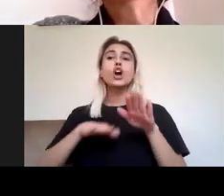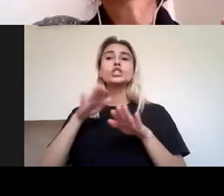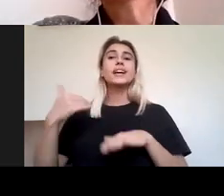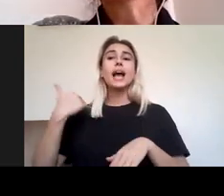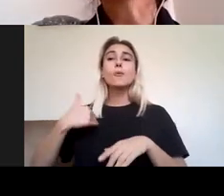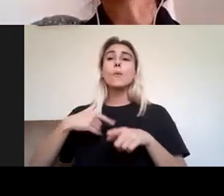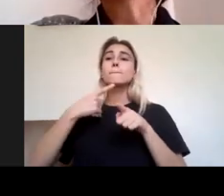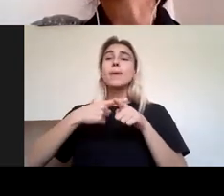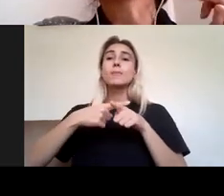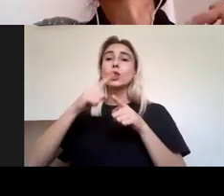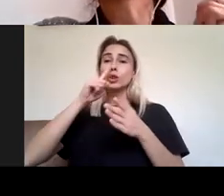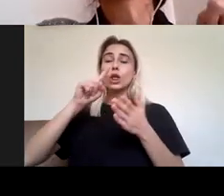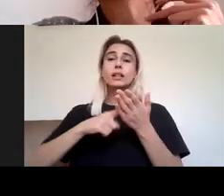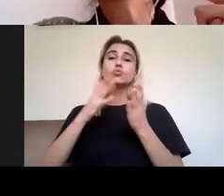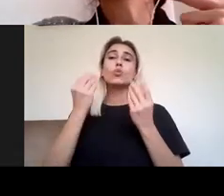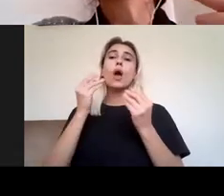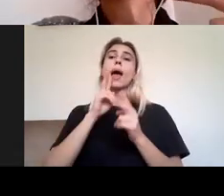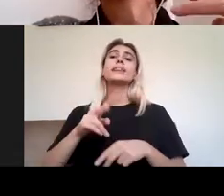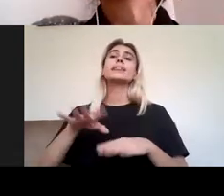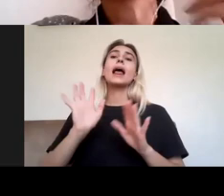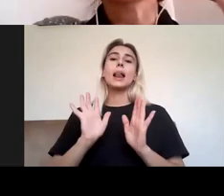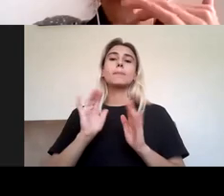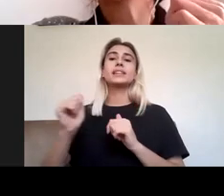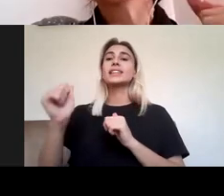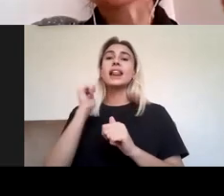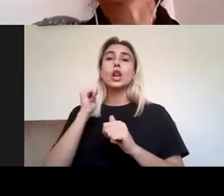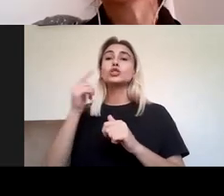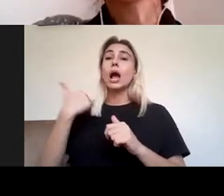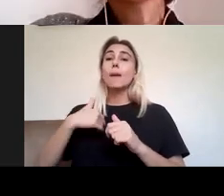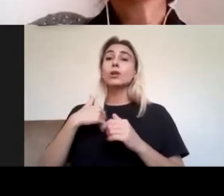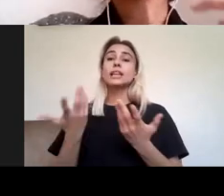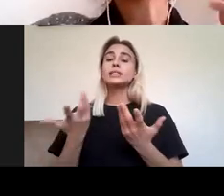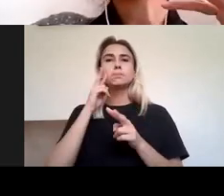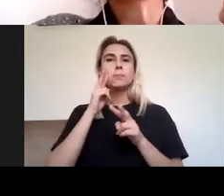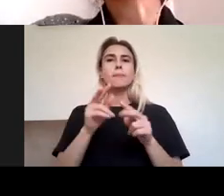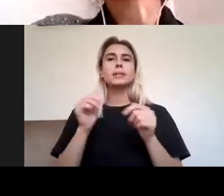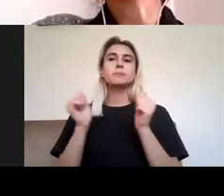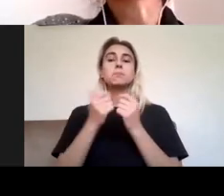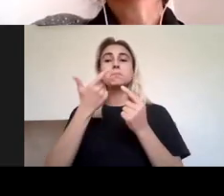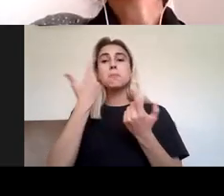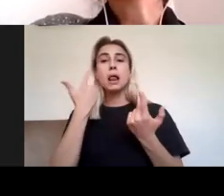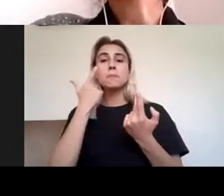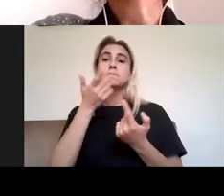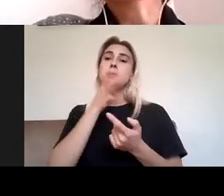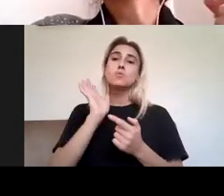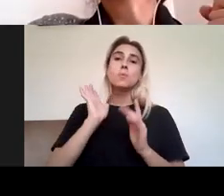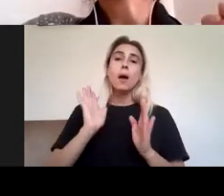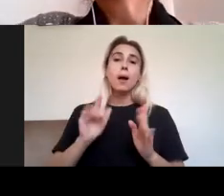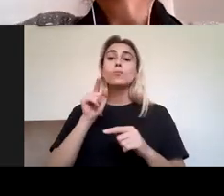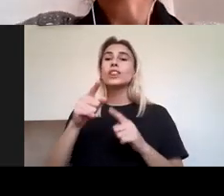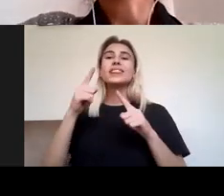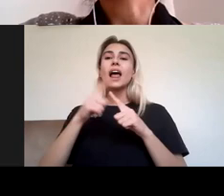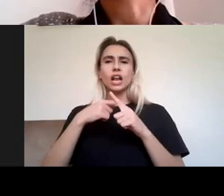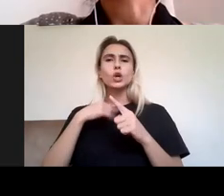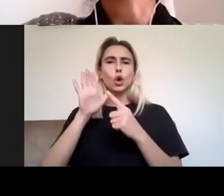paylaşılması noktasında çok emin değilim. Yani kamudan bir geri dönüş nasıl yaratılıyor, bakabiliriz belki. Onu çok bilemiyorum ama şu an taslağı